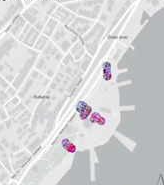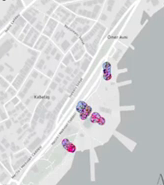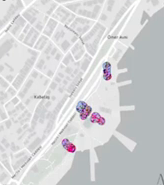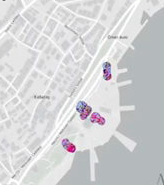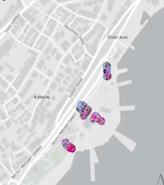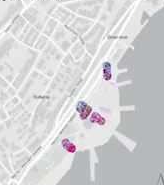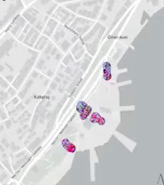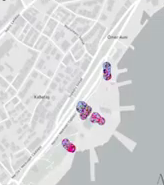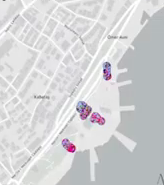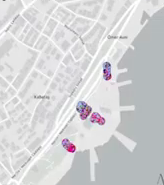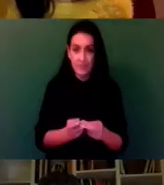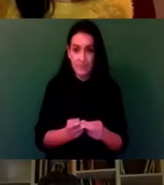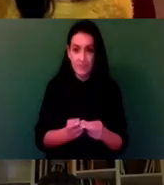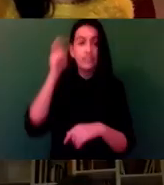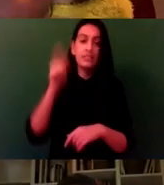Devam edelim.